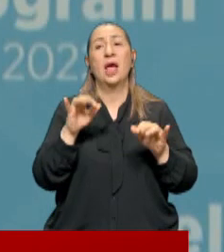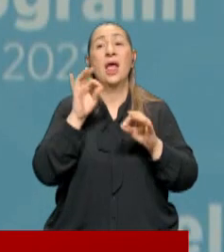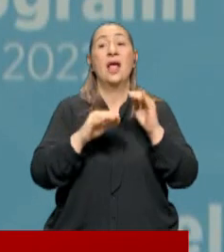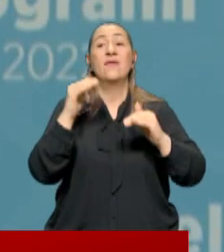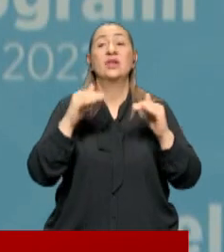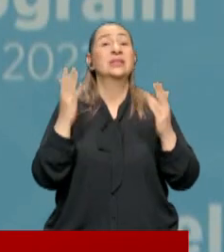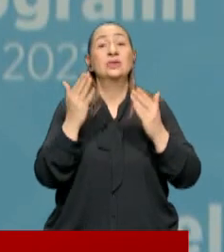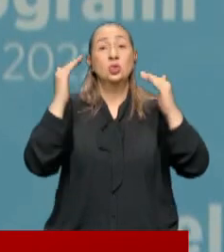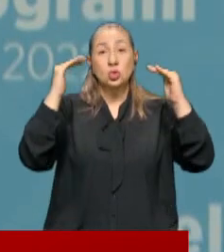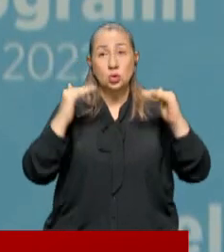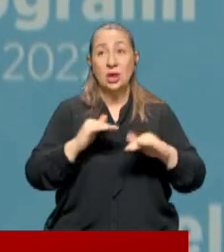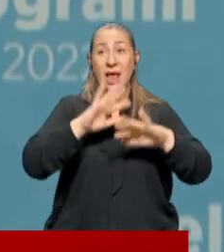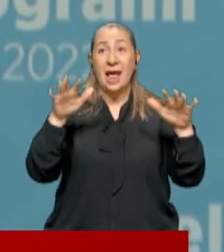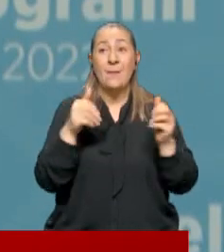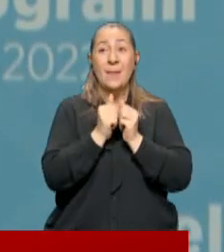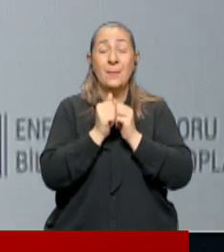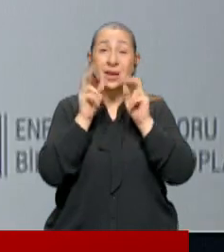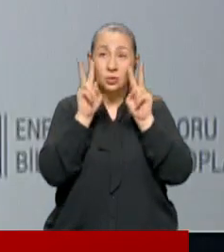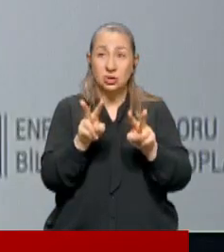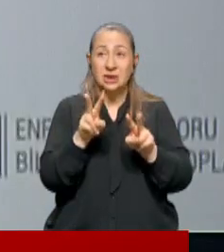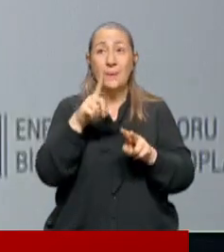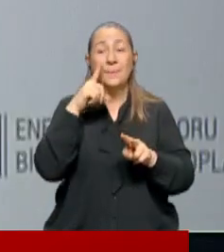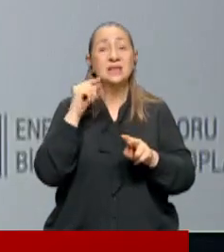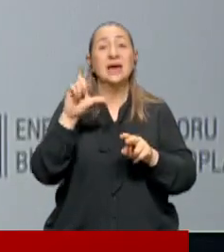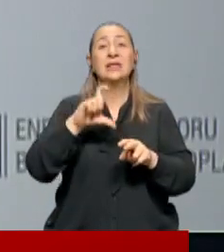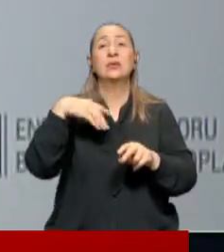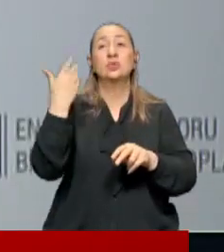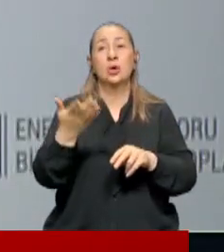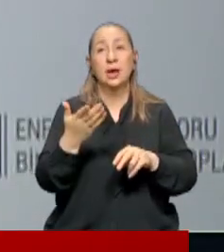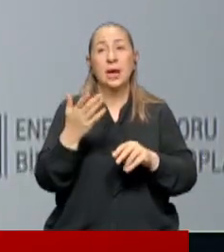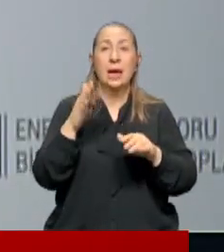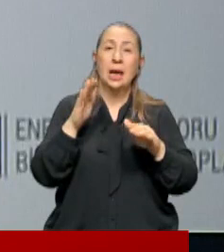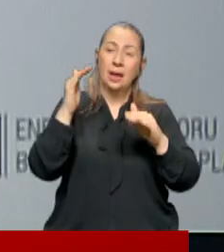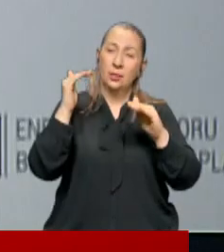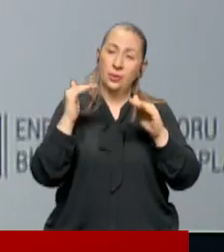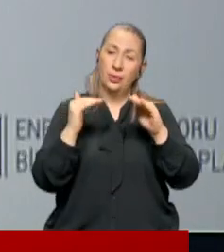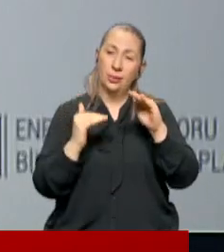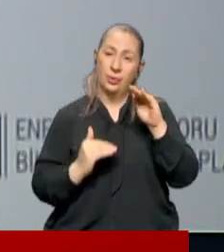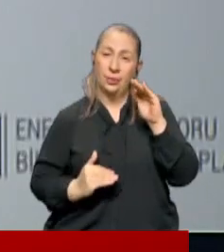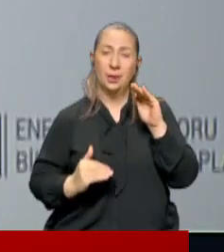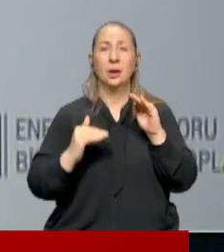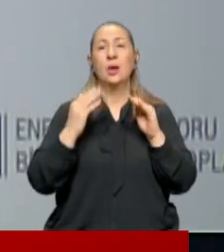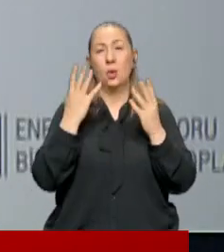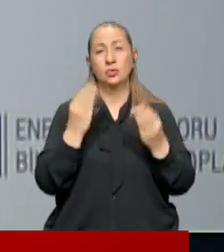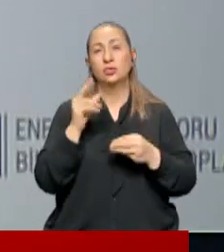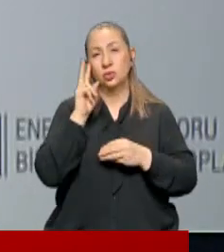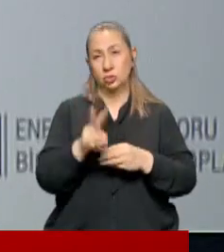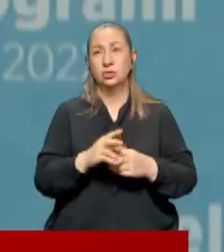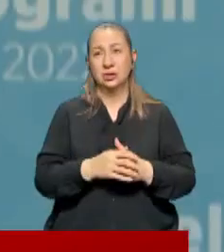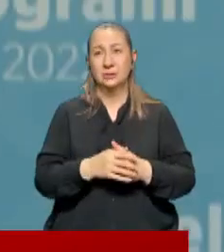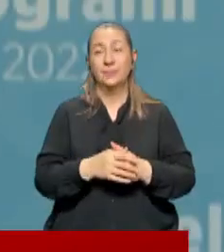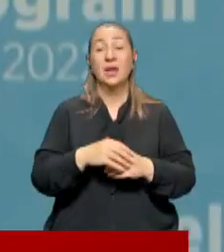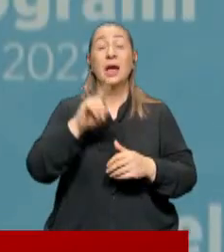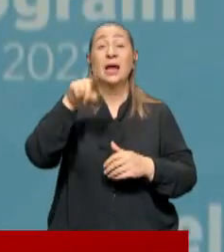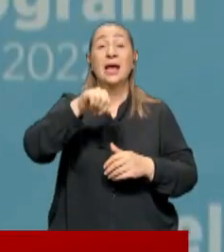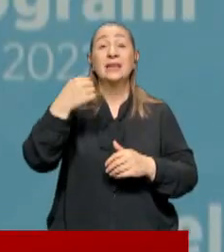enflasyonu nasıl düştü de beraber göreceğiz Mayıs ayından sonra aşağı doğru enflasyon inmeye başladığını